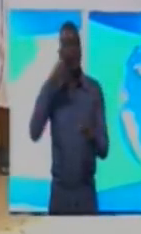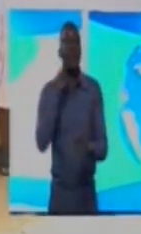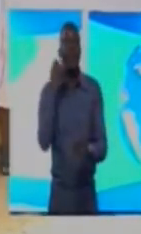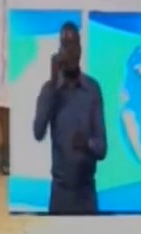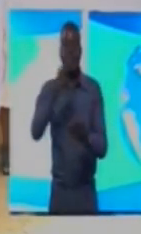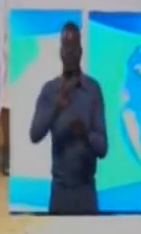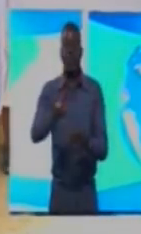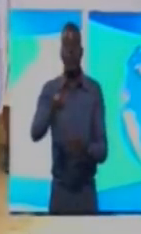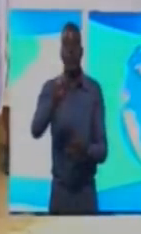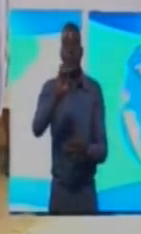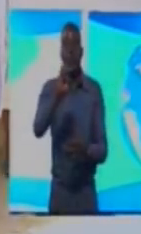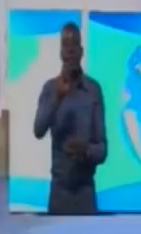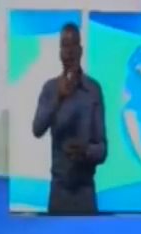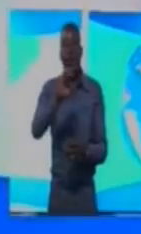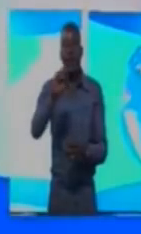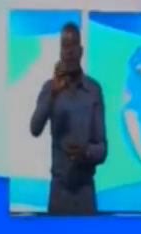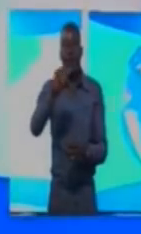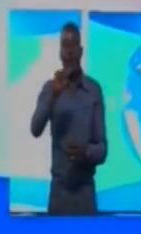l'intolérance.